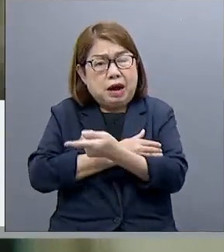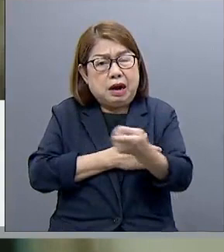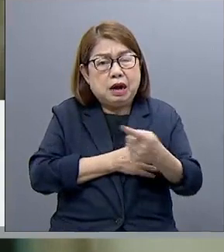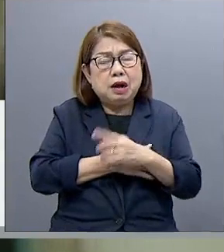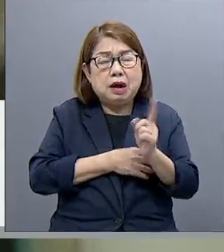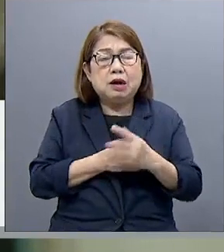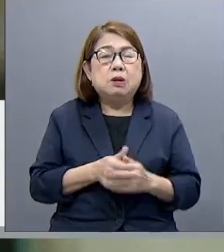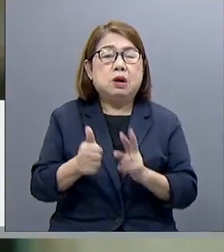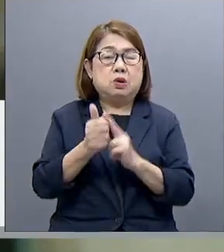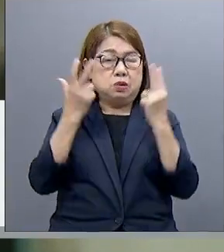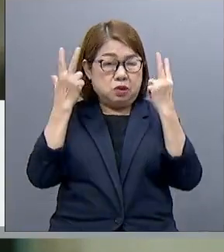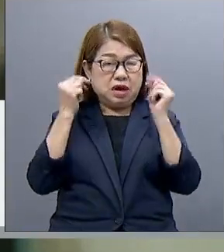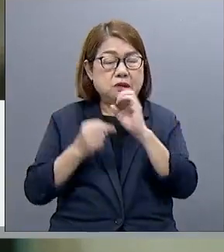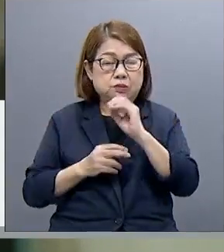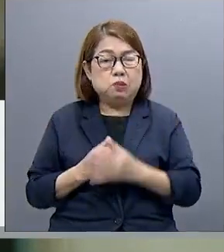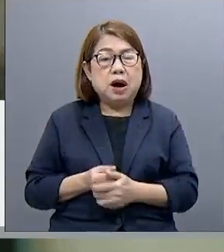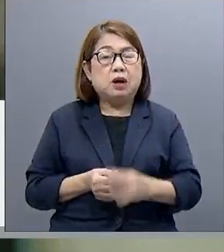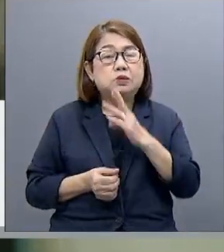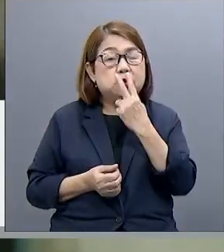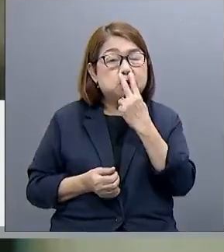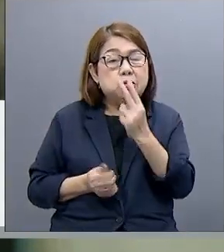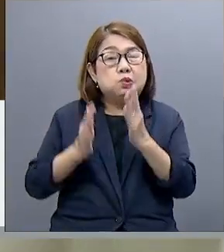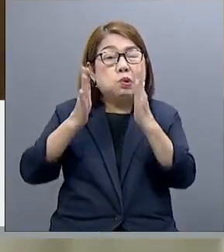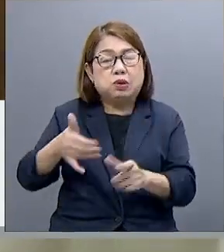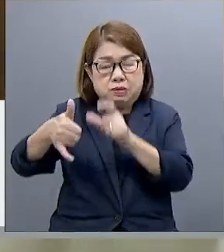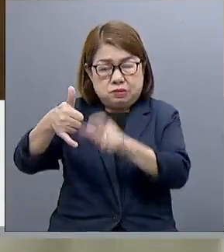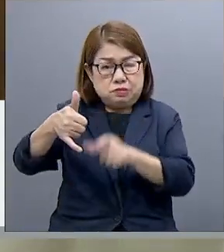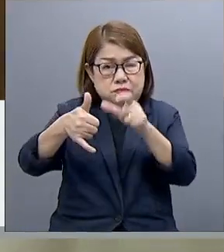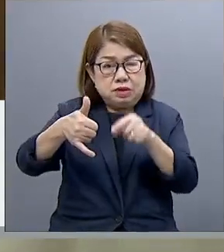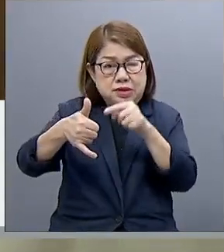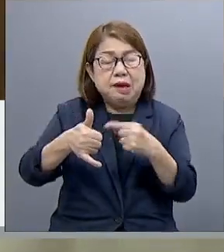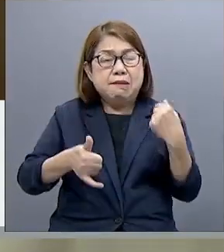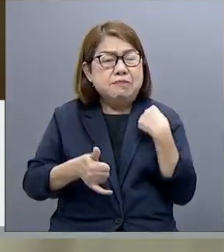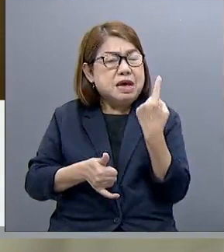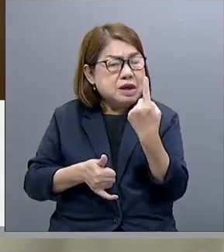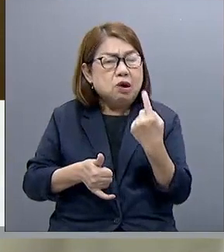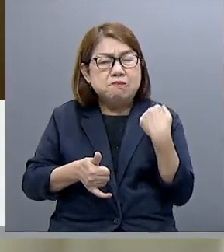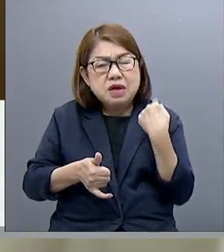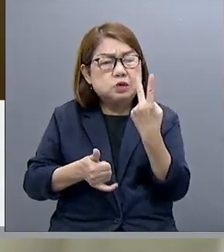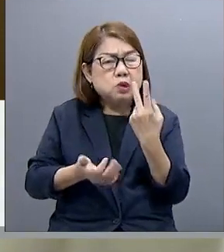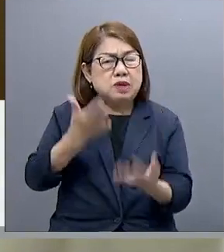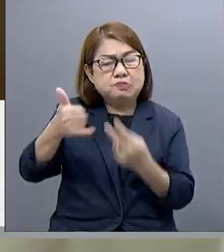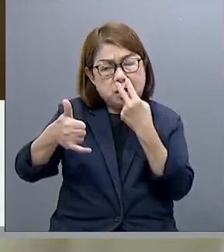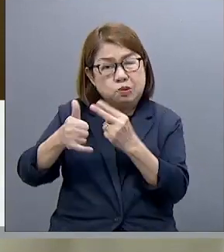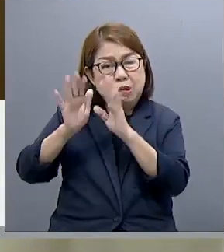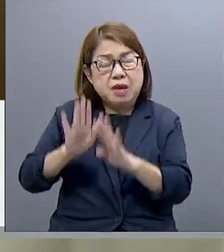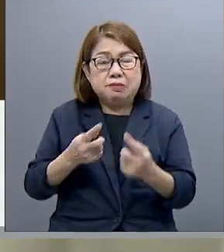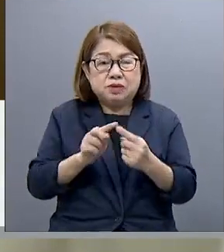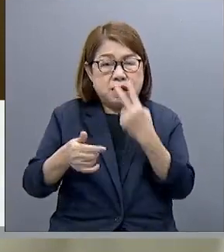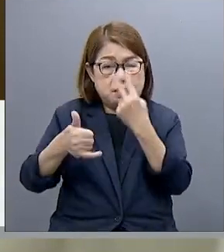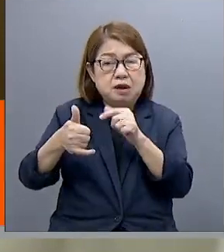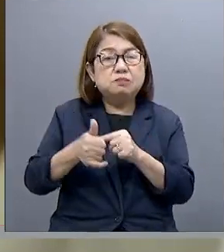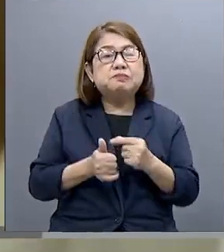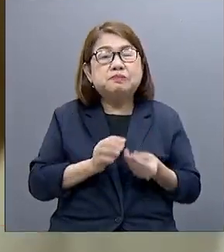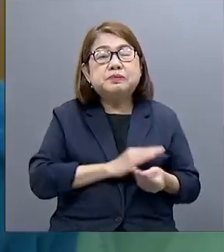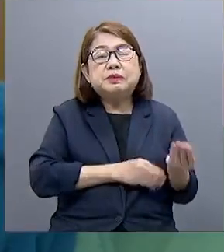รองนายกรัฐมนตรีบอกว่าถ้าดูจากพฤติกรรมแม้จะพกไป 1หรือ 2เม็ดแต่ถ้ามีพฤติกรรมว่าเป็นคน